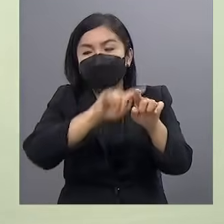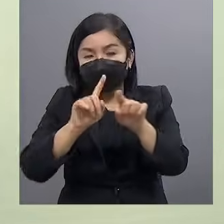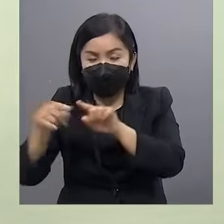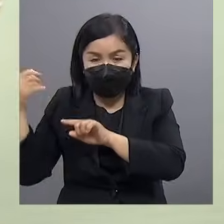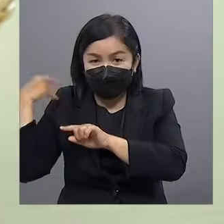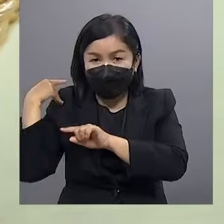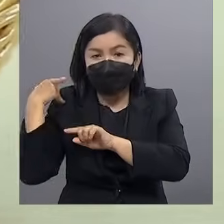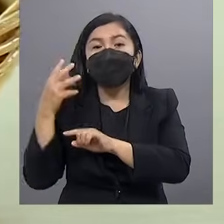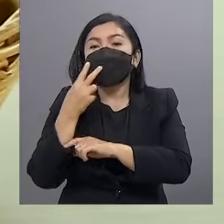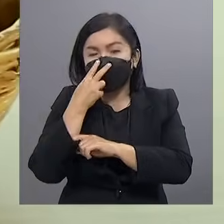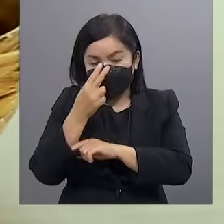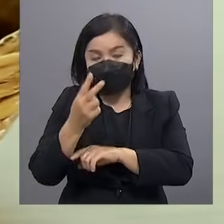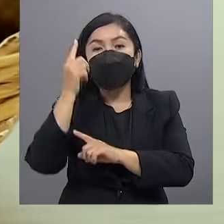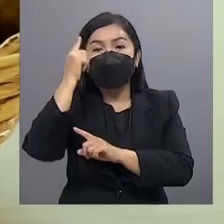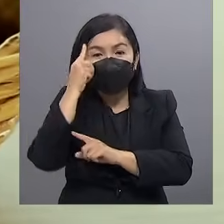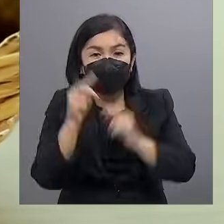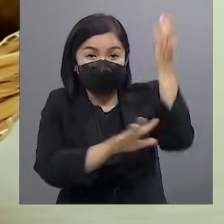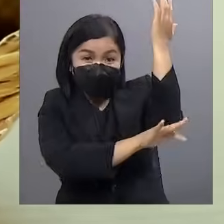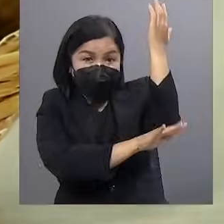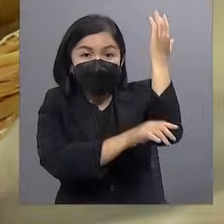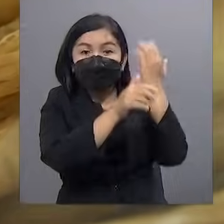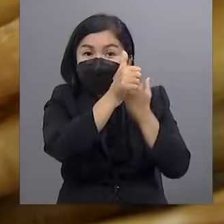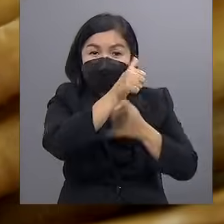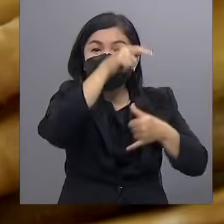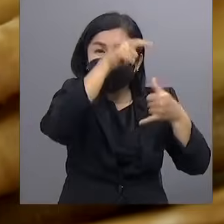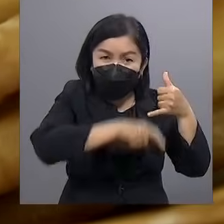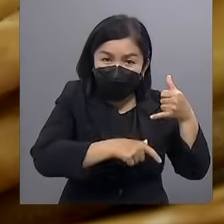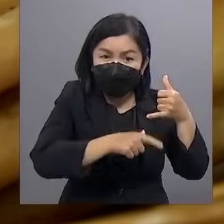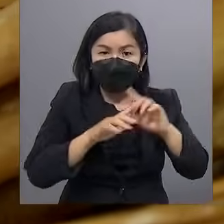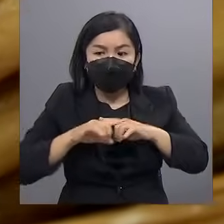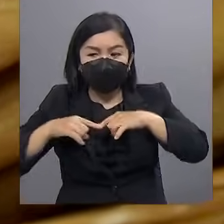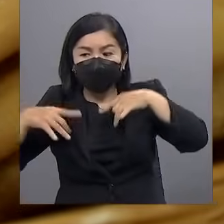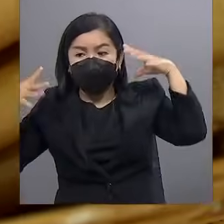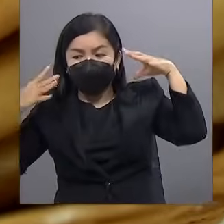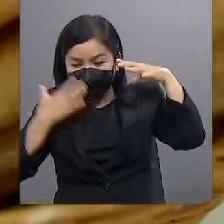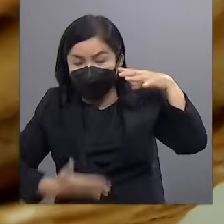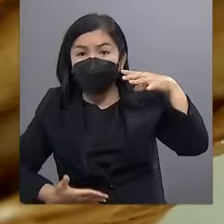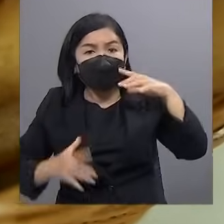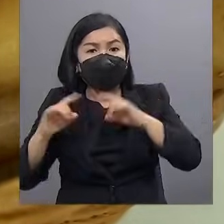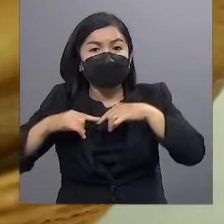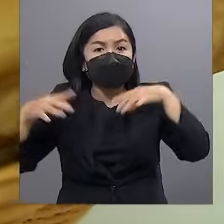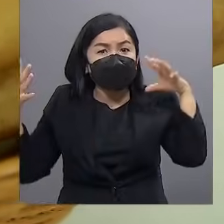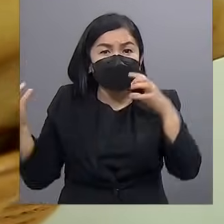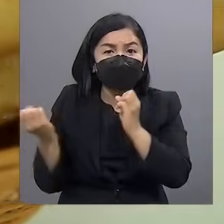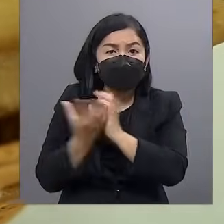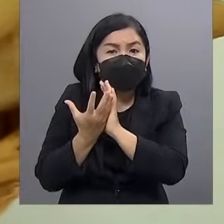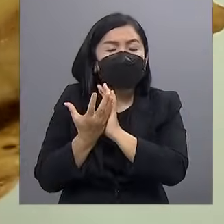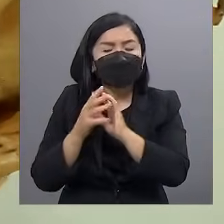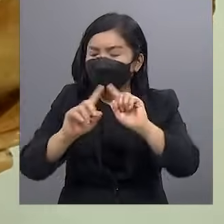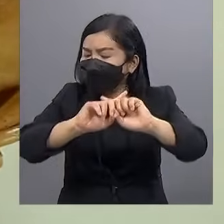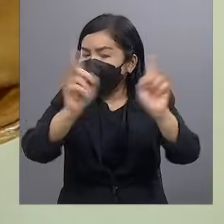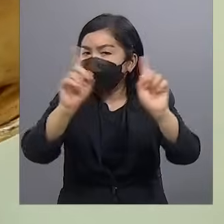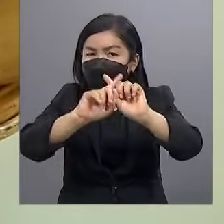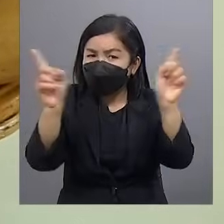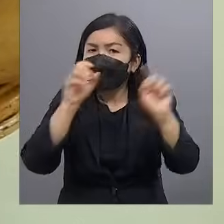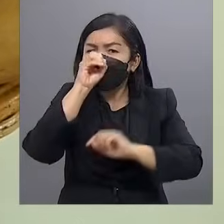ใช่เพราะไทยจนอาจจะดีสำหรับบางคนแต่บางคนก็อาจจะมีอาการข้างเคียงได้เหมือนกันวันนี้เหมือนกันไม่มีใครบอกได้ว่า